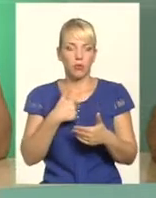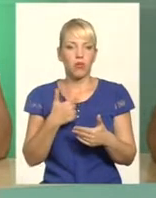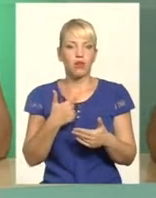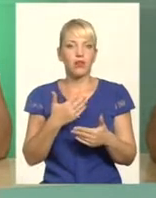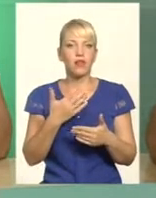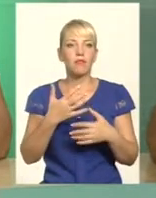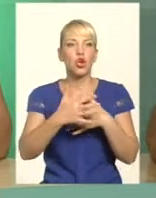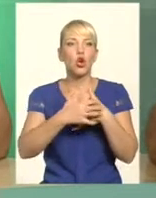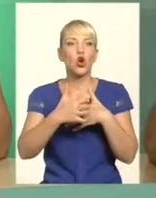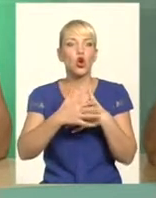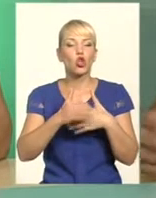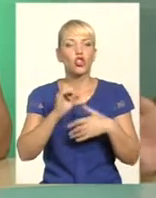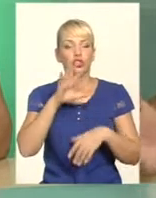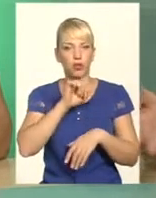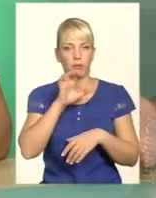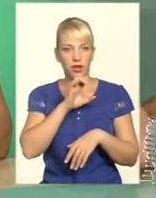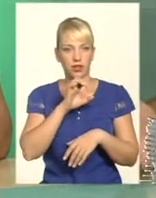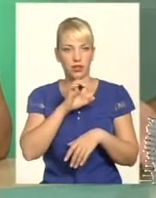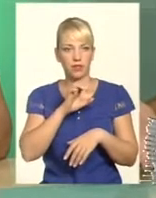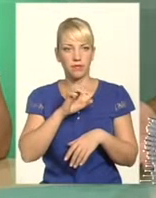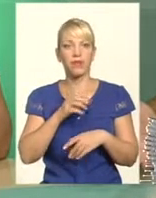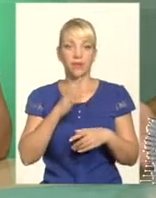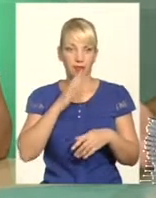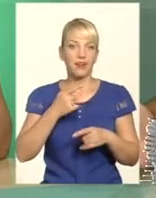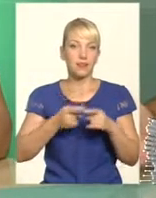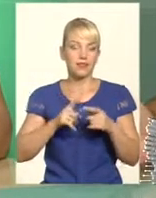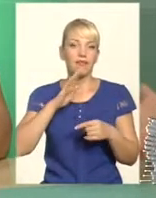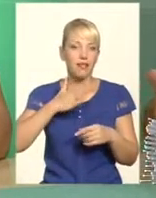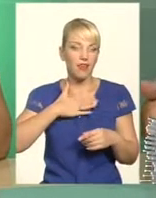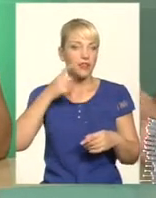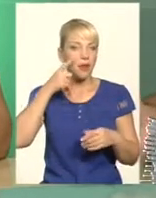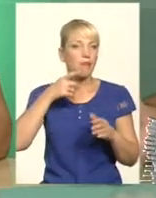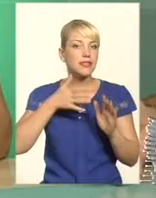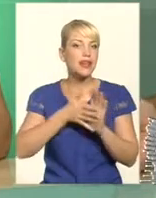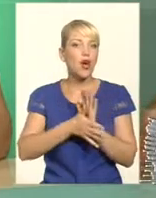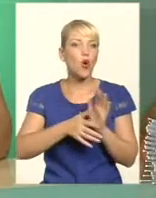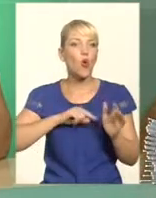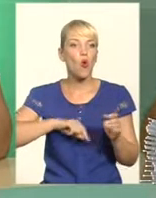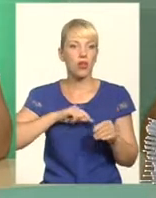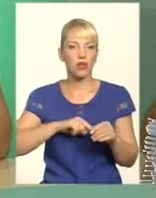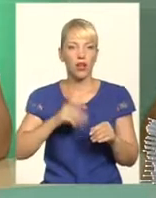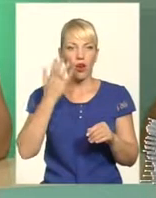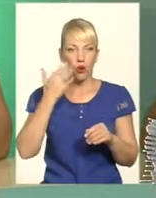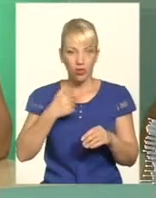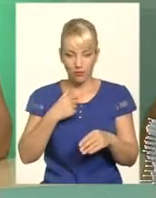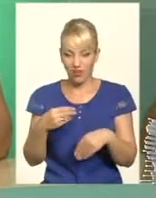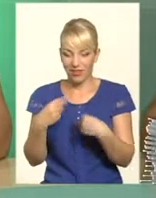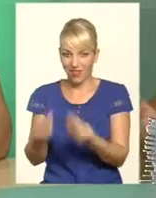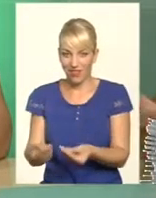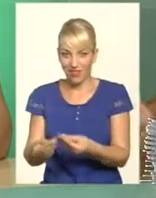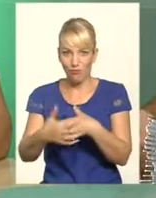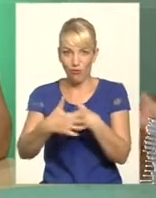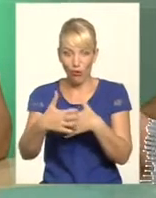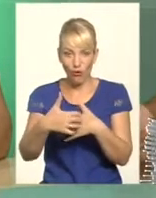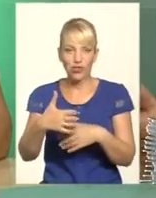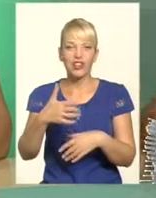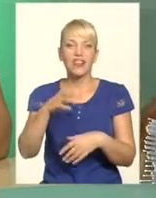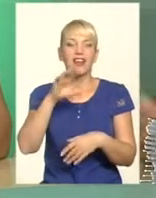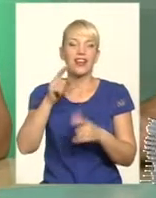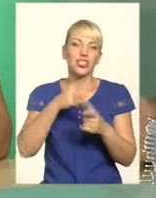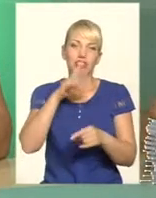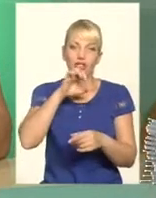себе заспокоїти в цьому. Значить, коли ми... Психологи? Да, психологи, наші психологи. Коли їм надаємо цю супу, вони відмовляються їсти. Коли кішка і собака